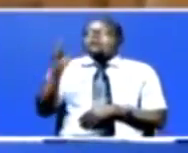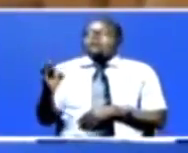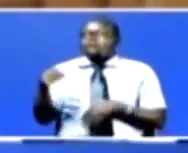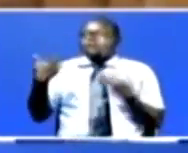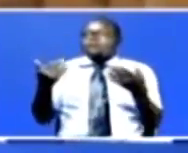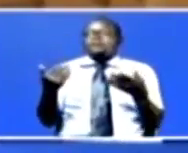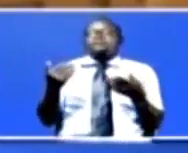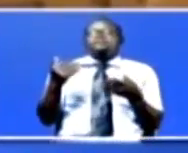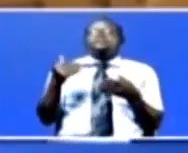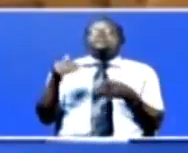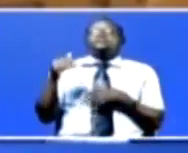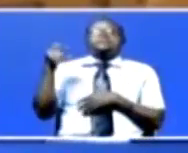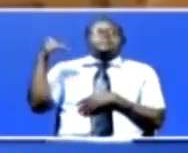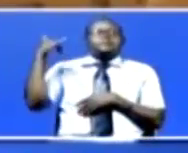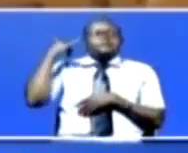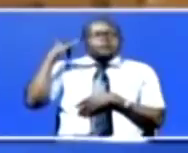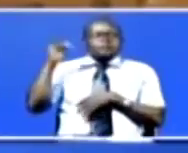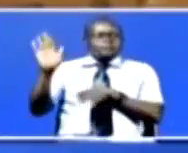off.